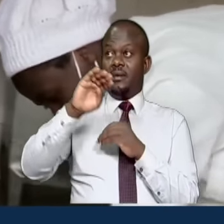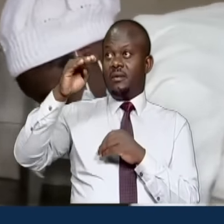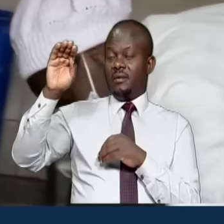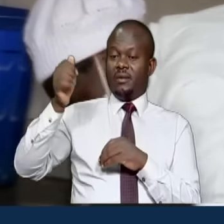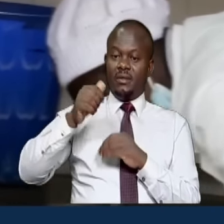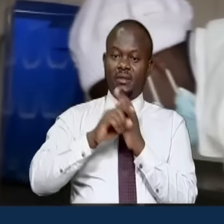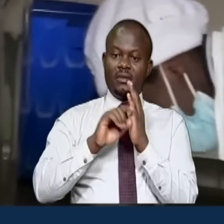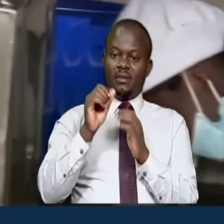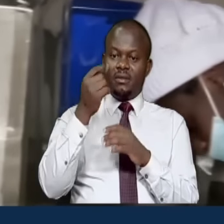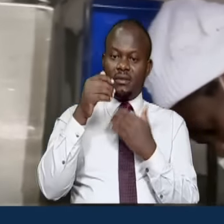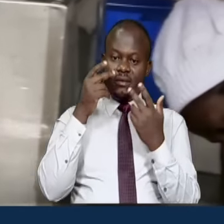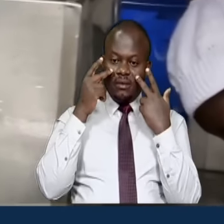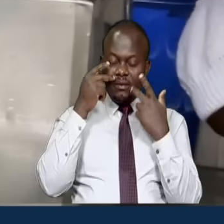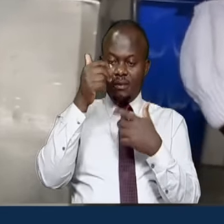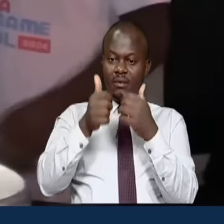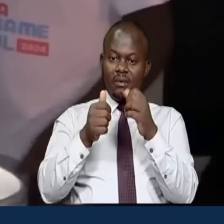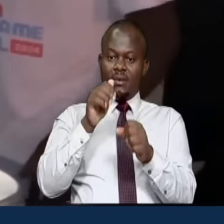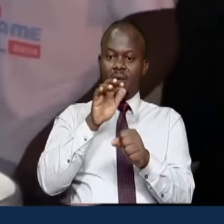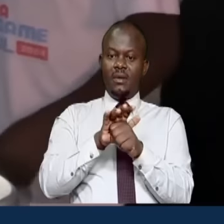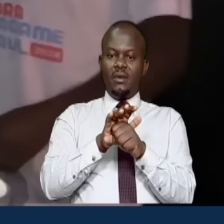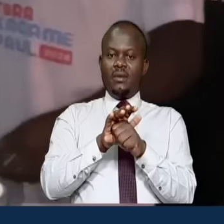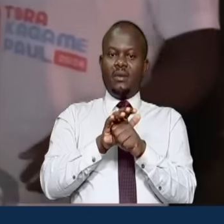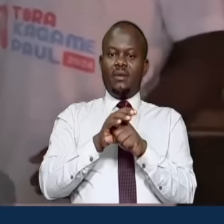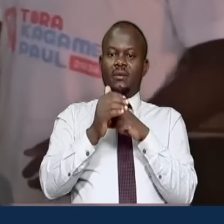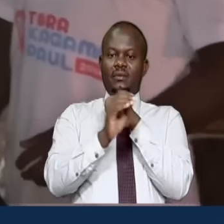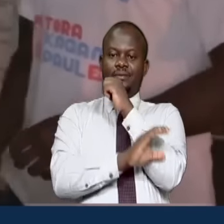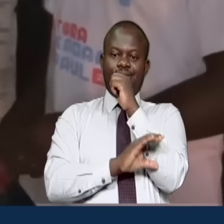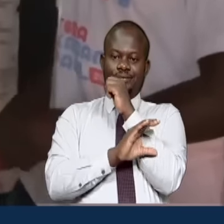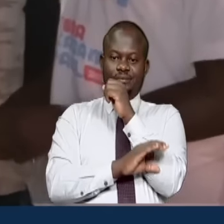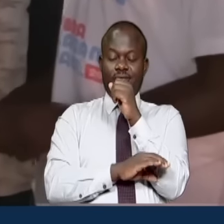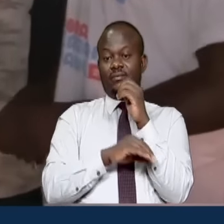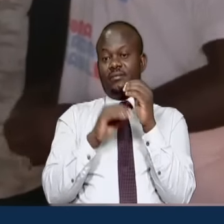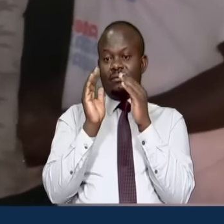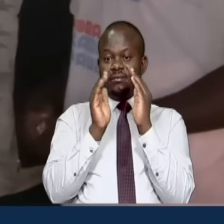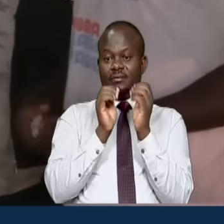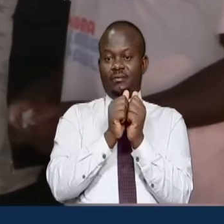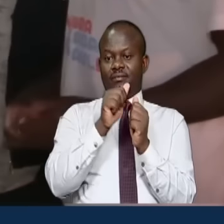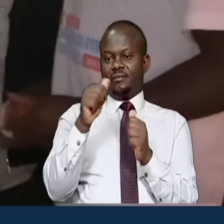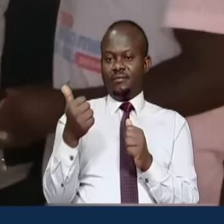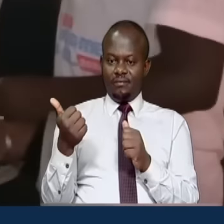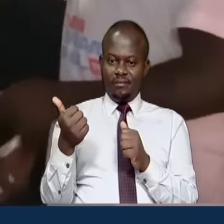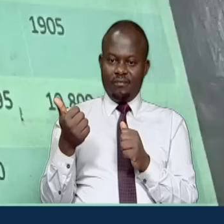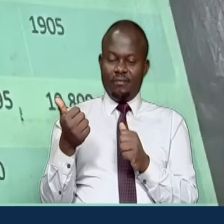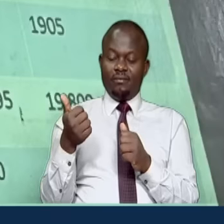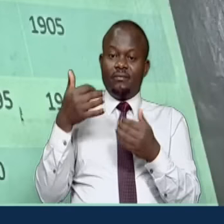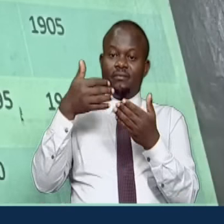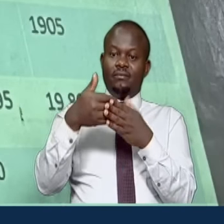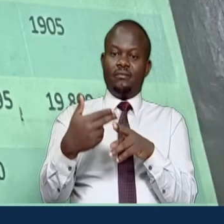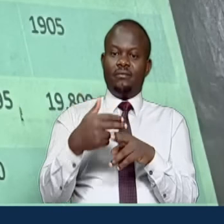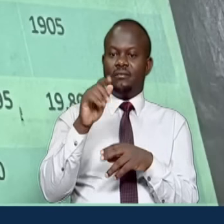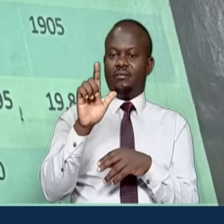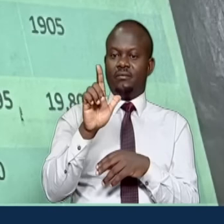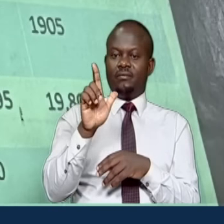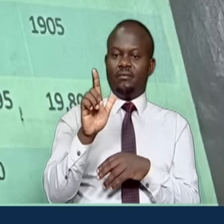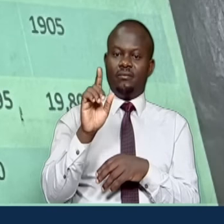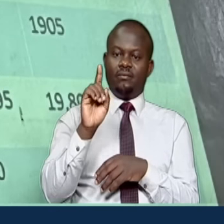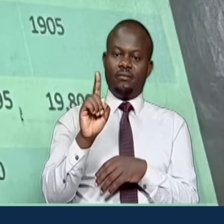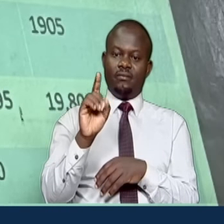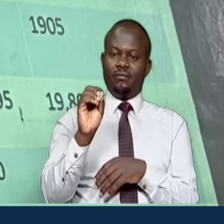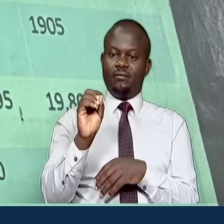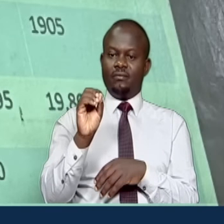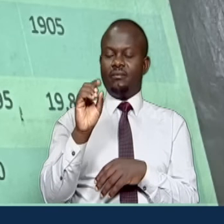ka mbere kabona umukamo w'amata uri hejuru cyane mu gihugu ugereranije n'ahandi, kageze nibura kuri litiro